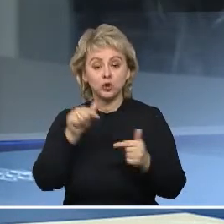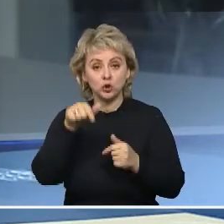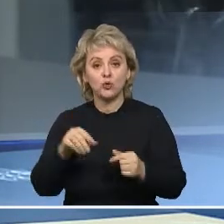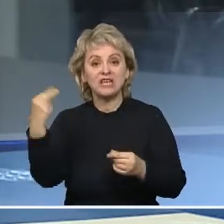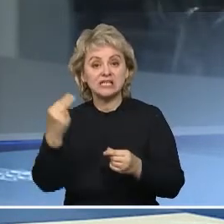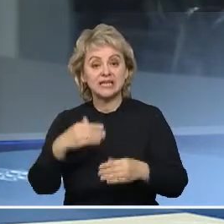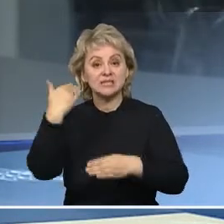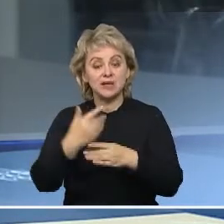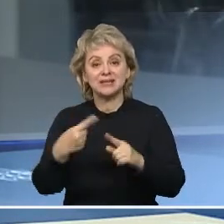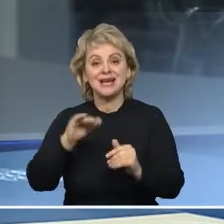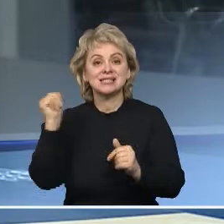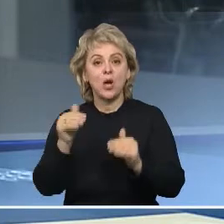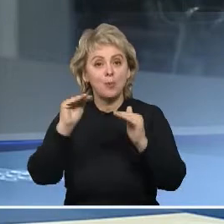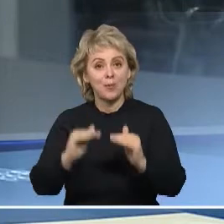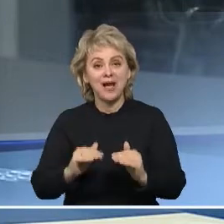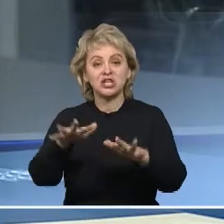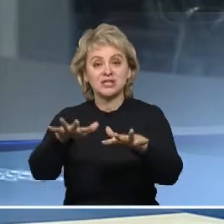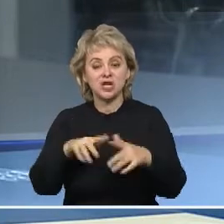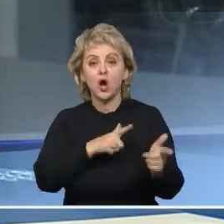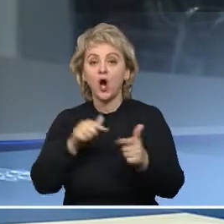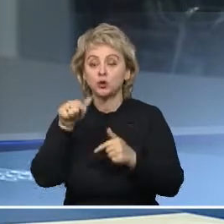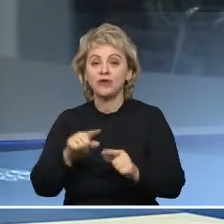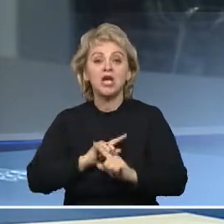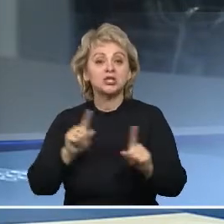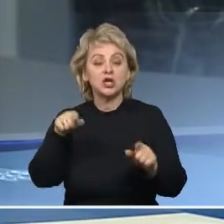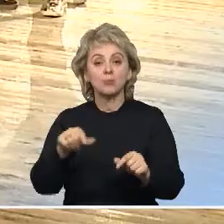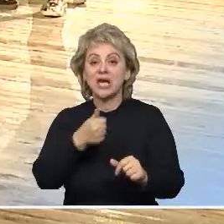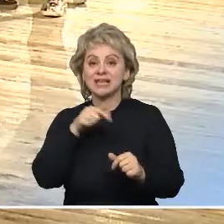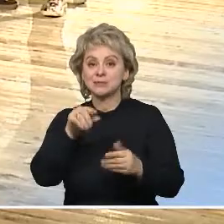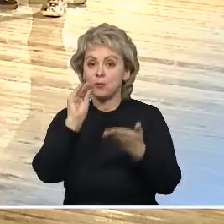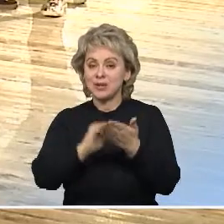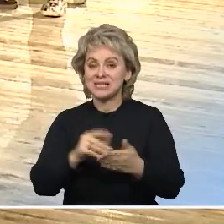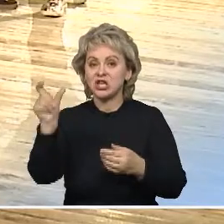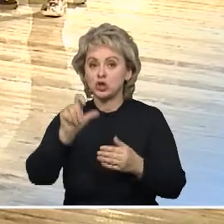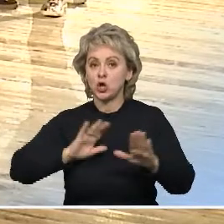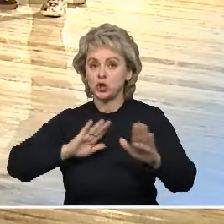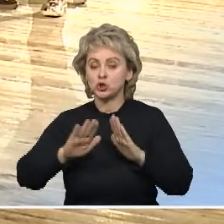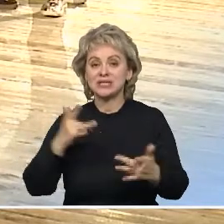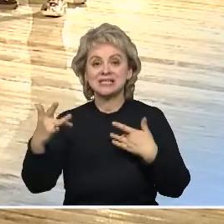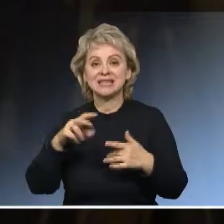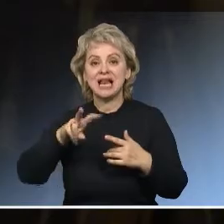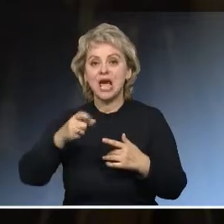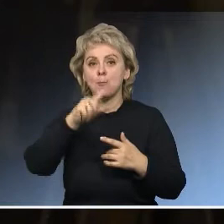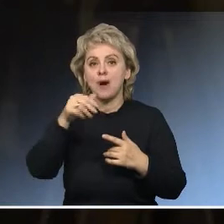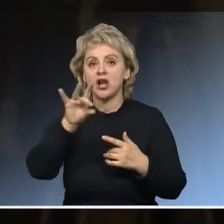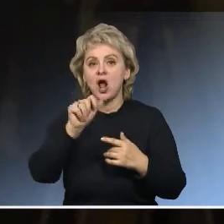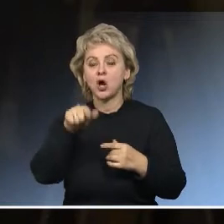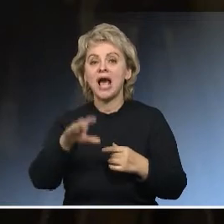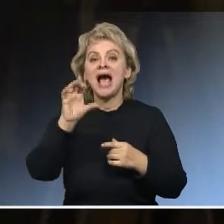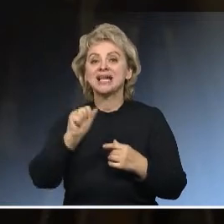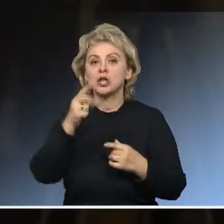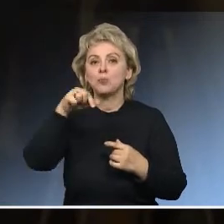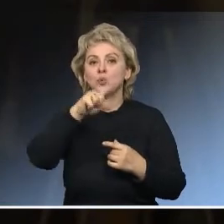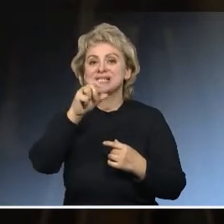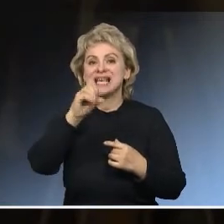и эскиз спектакля для самых маленьких зрителей готов. Необычный эксперимент поставили итальянский режиссер театра «Ля Барака»